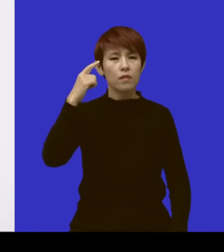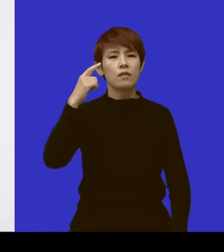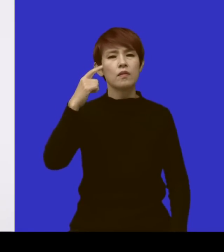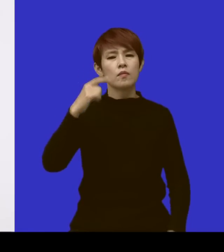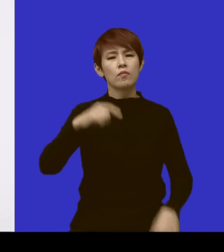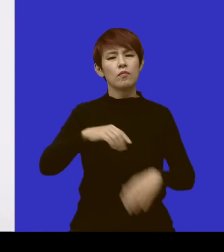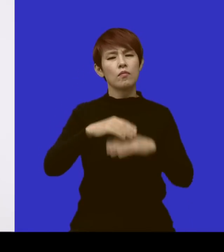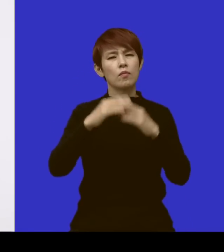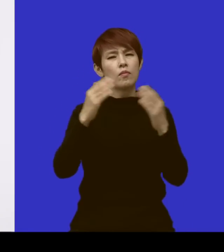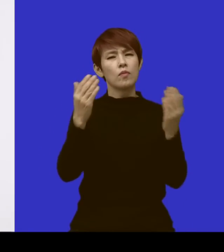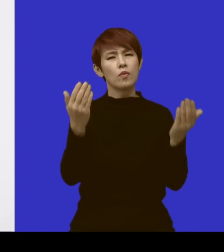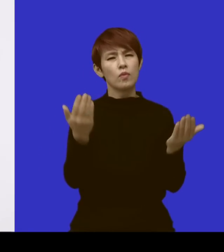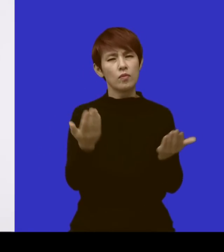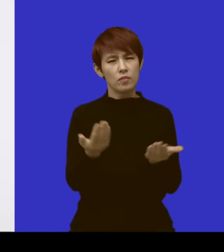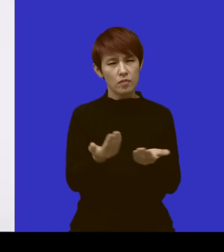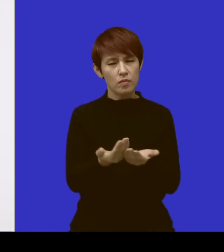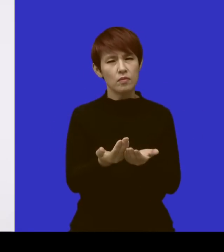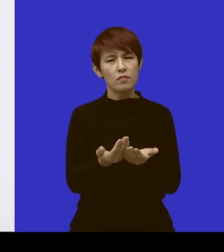모든 것들을